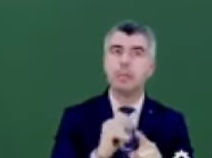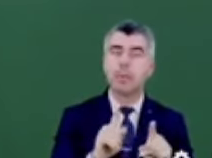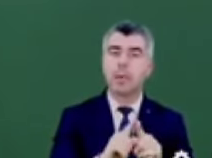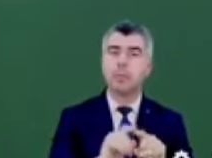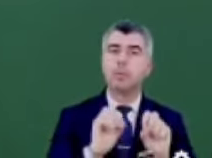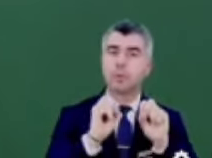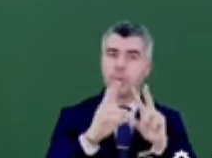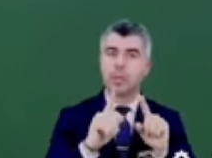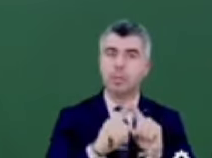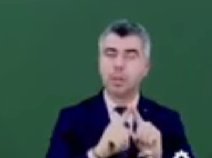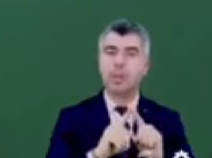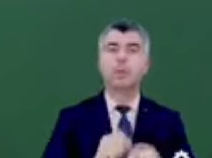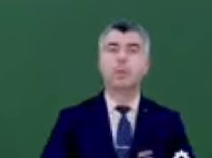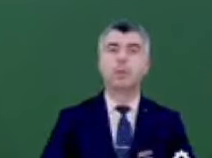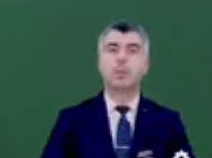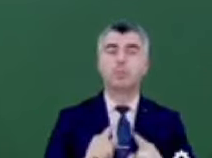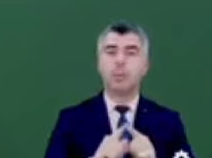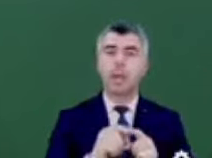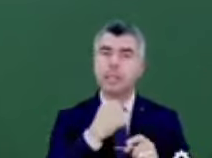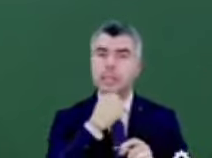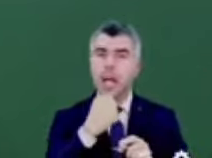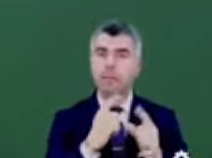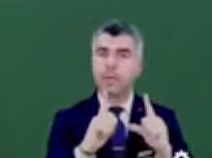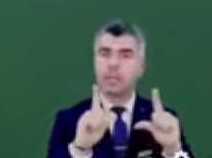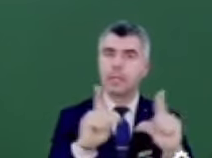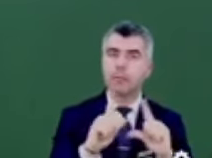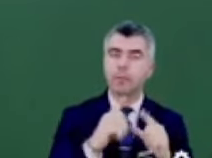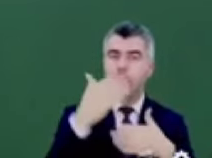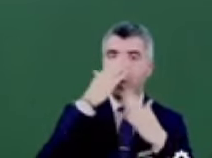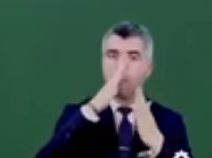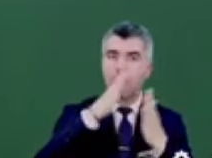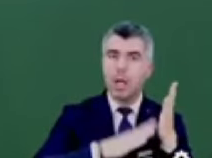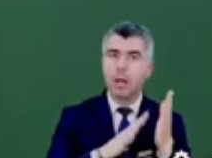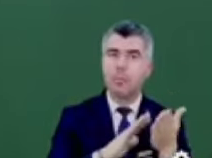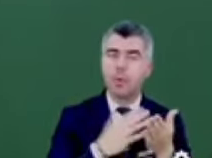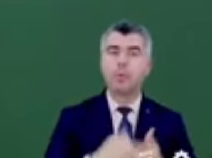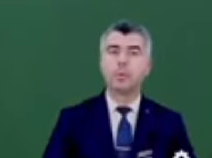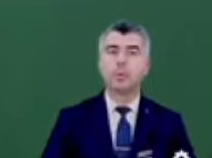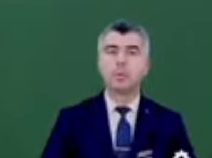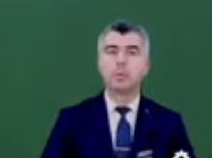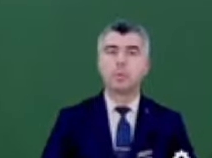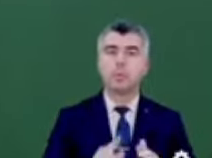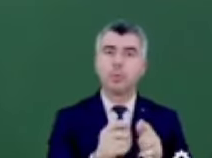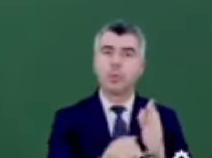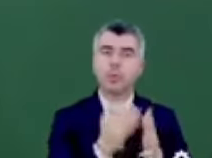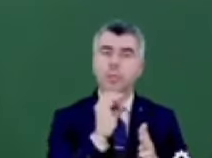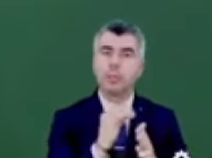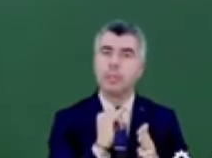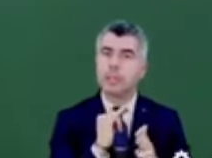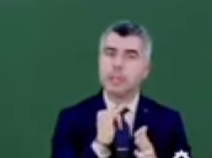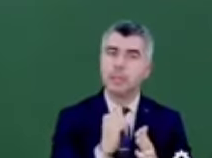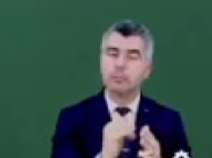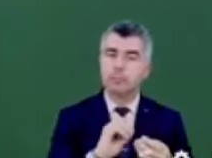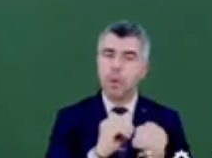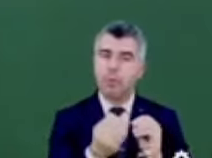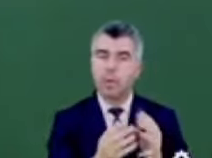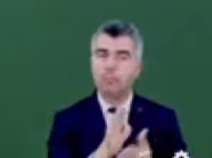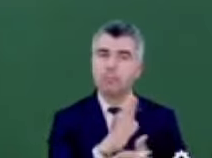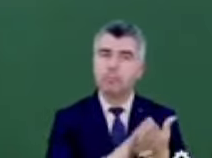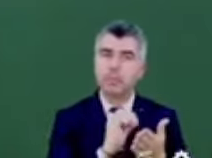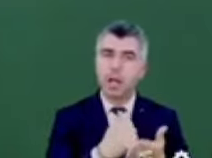مكونات مجال الاعلام والاتصال ببلادنا في ظل التطور المطرد لمهام